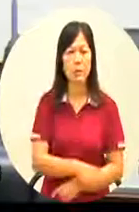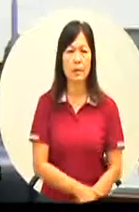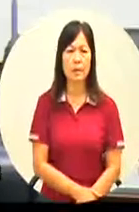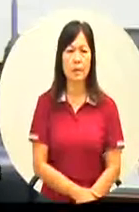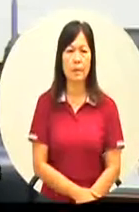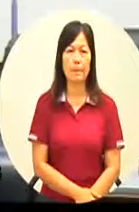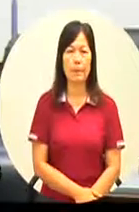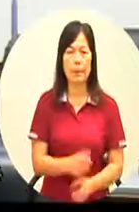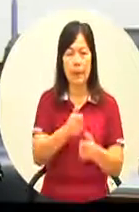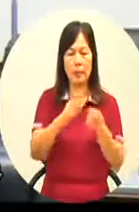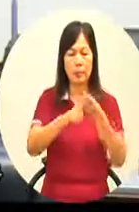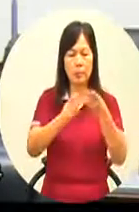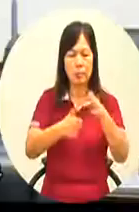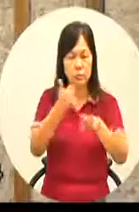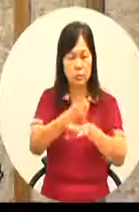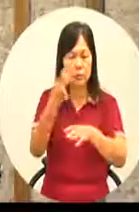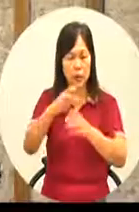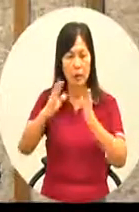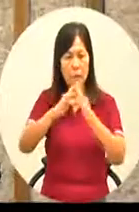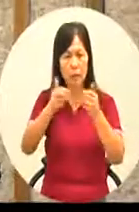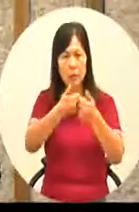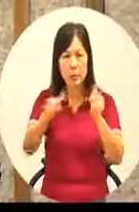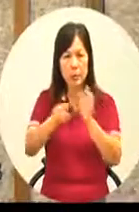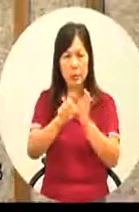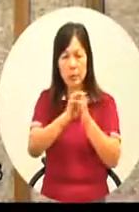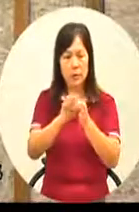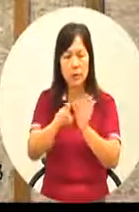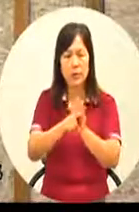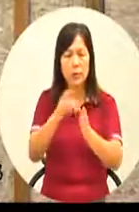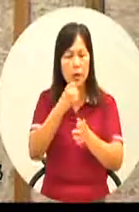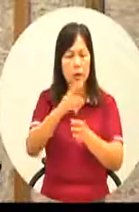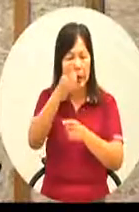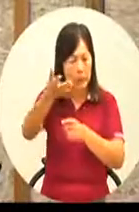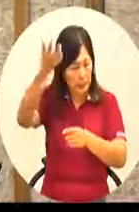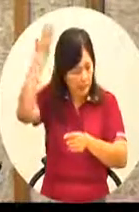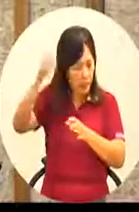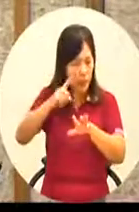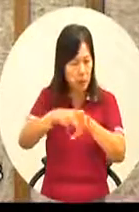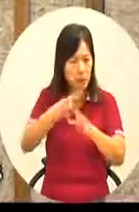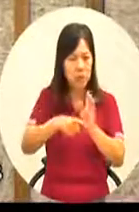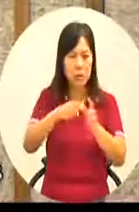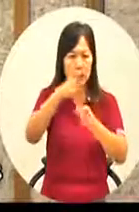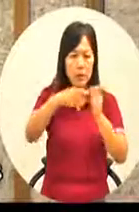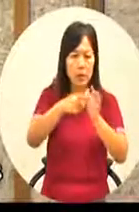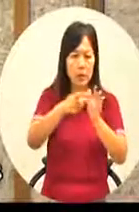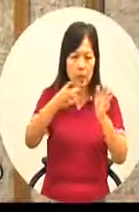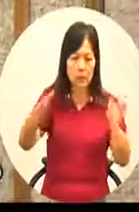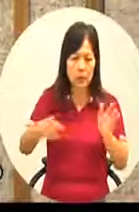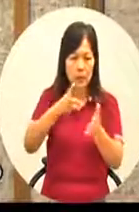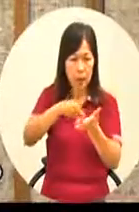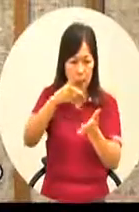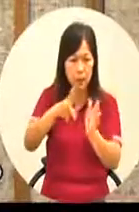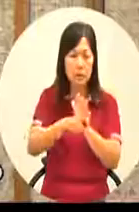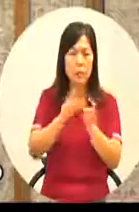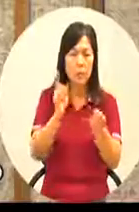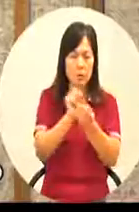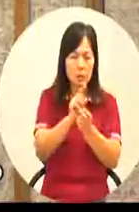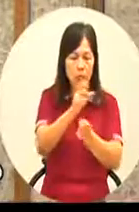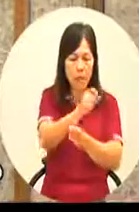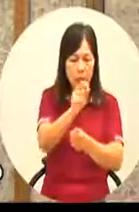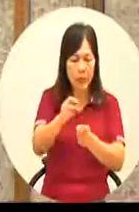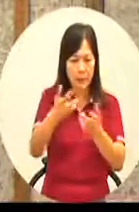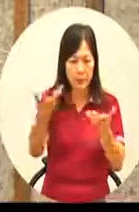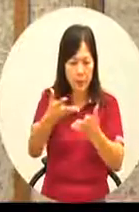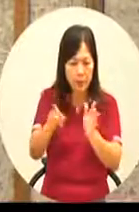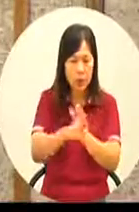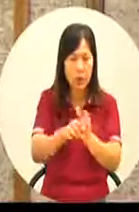谢谢主席，谢谢议员，谢谢议员关切我们消保委员会。以往的规定是一年两次，可是我为了加强对这个消保问题的一个讨